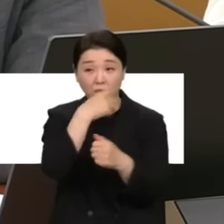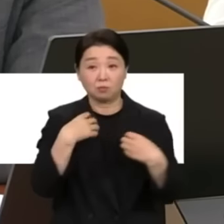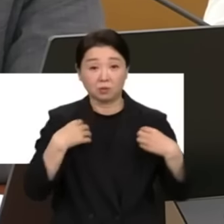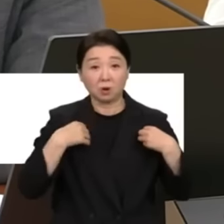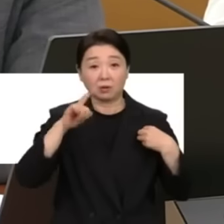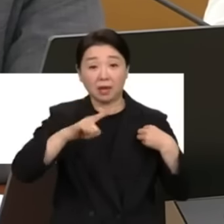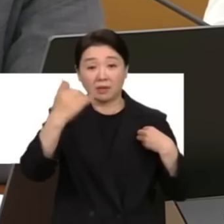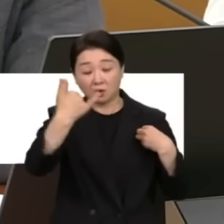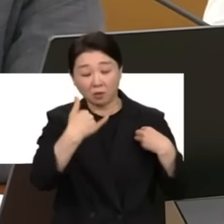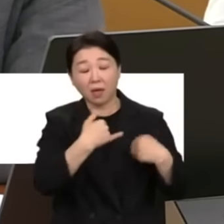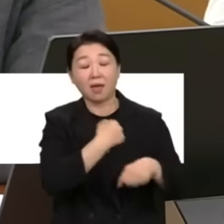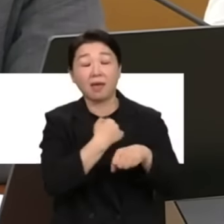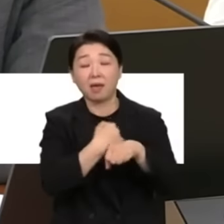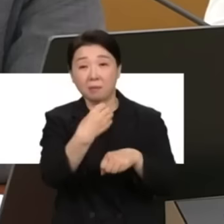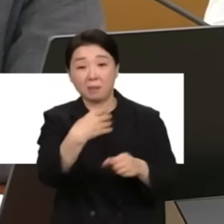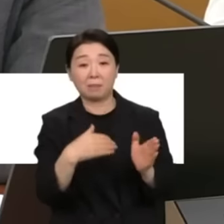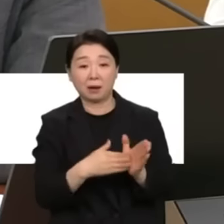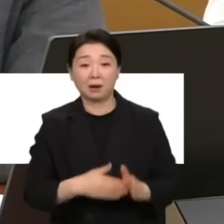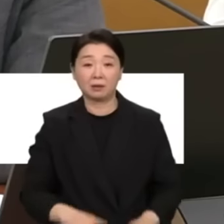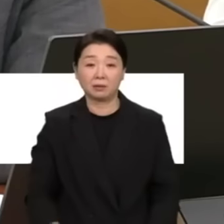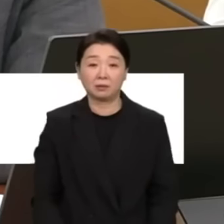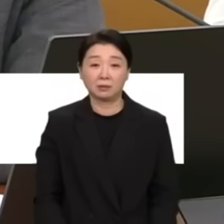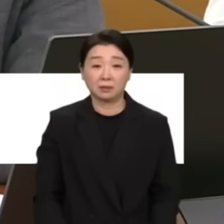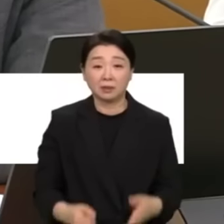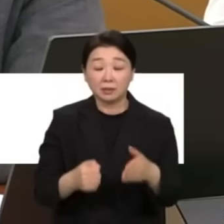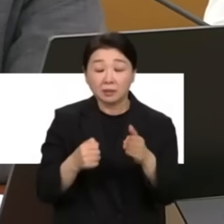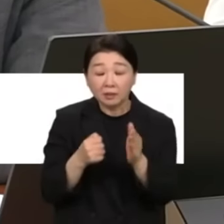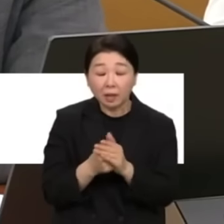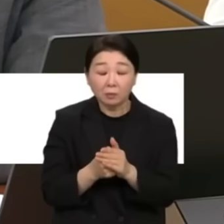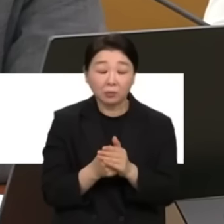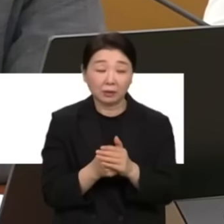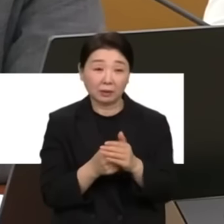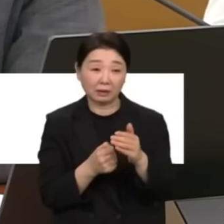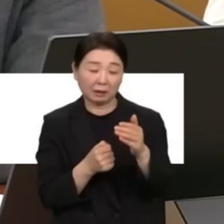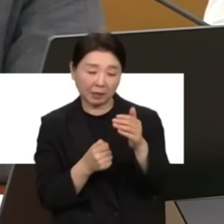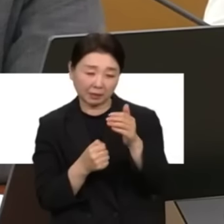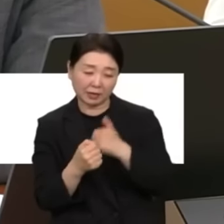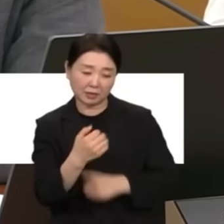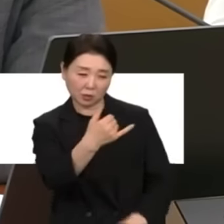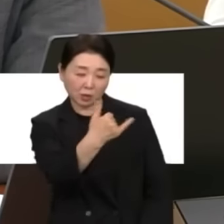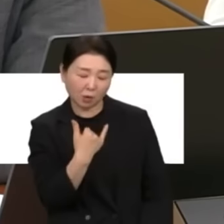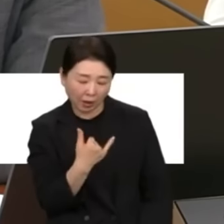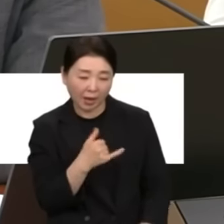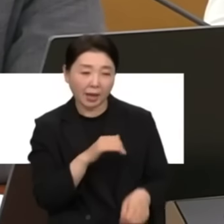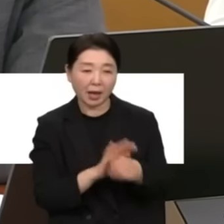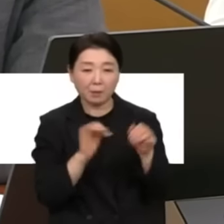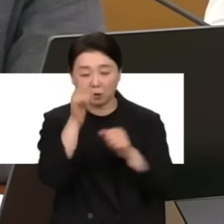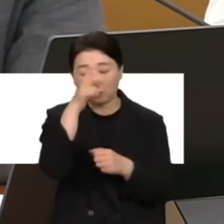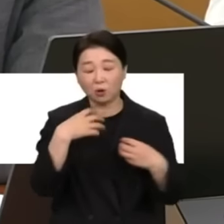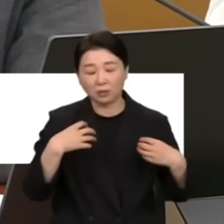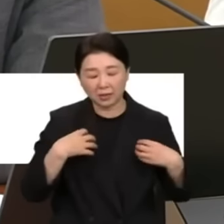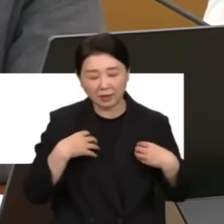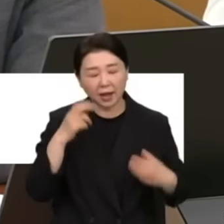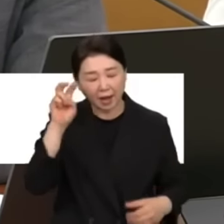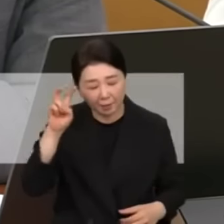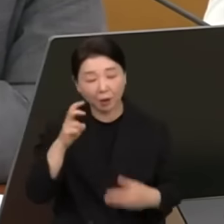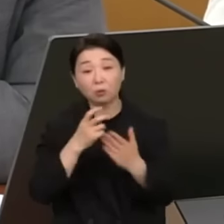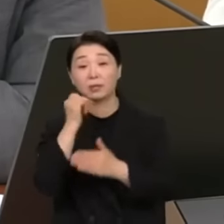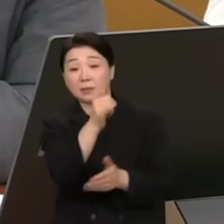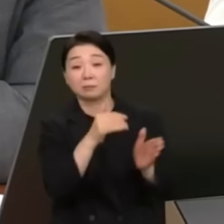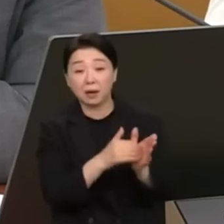거다라는 말을 해줬습니다. 그래서 그 부재중 전화가 경북일 거라고 예측하고 경북경찰에 다시 전화한 것입니다.